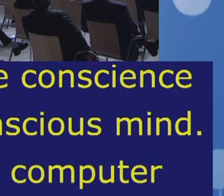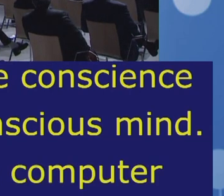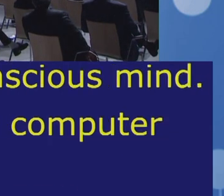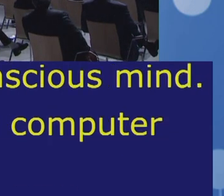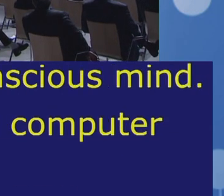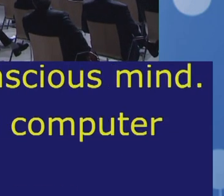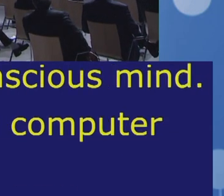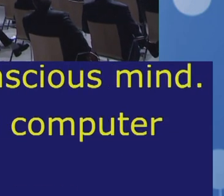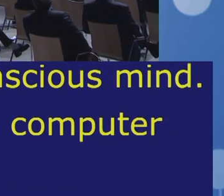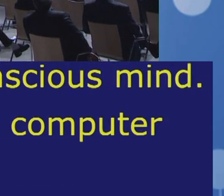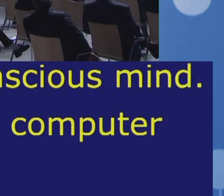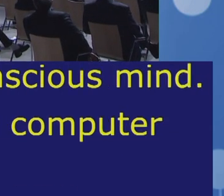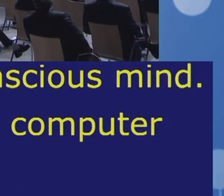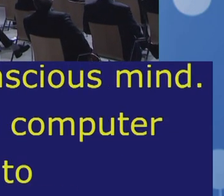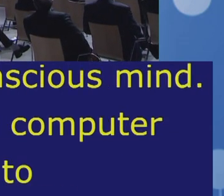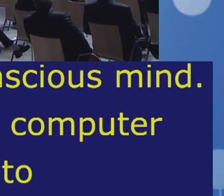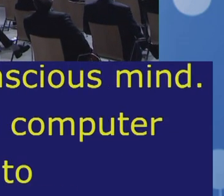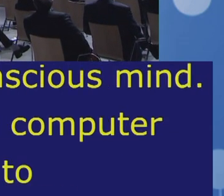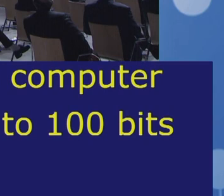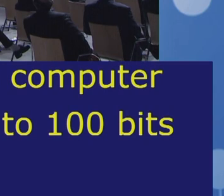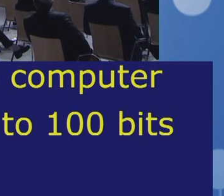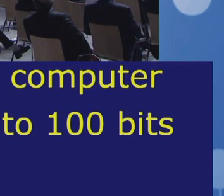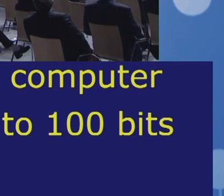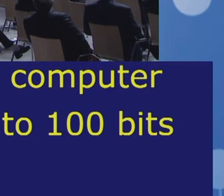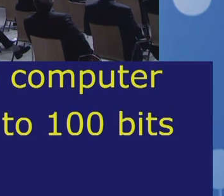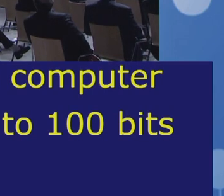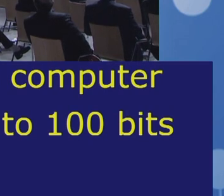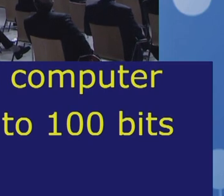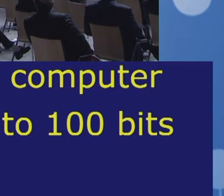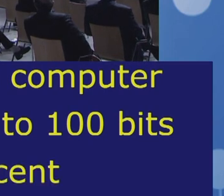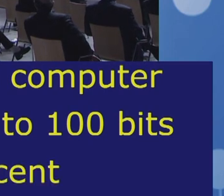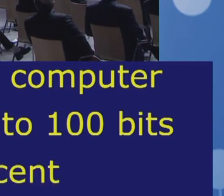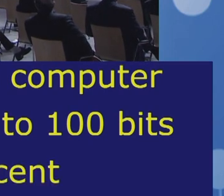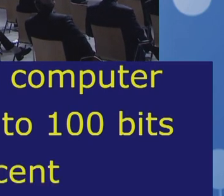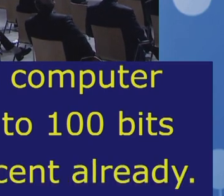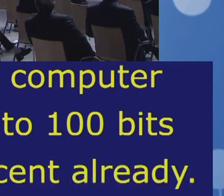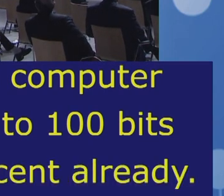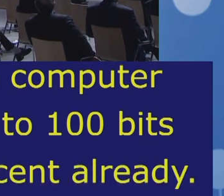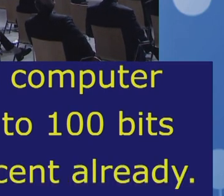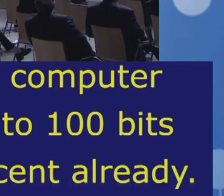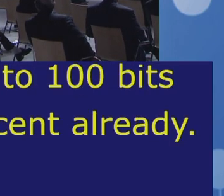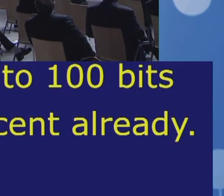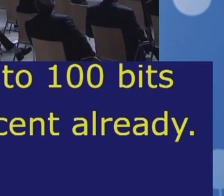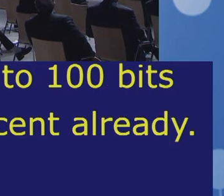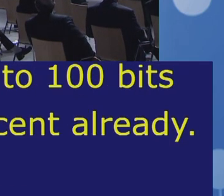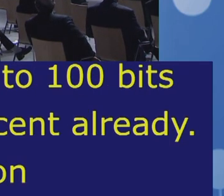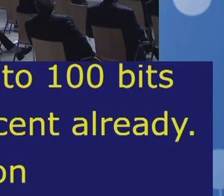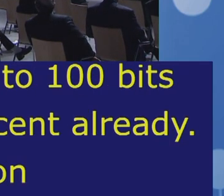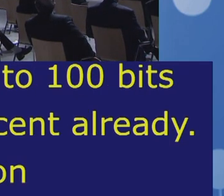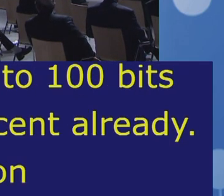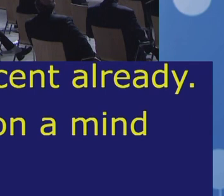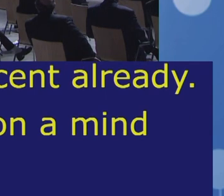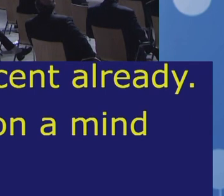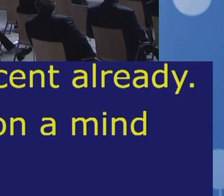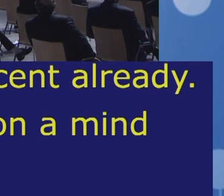том, что в нашем уме у нас есть сознательный и подсознательный слой. И